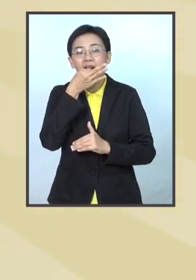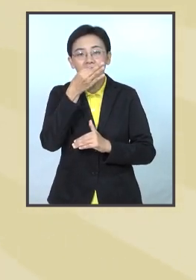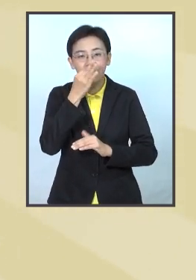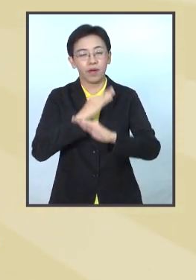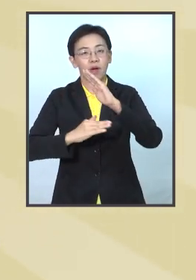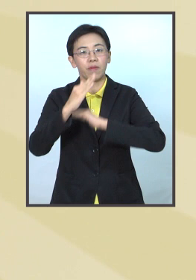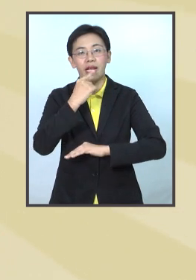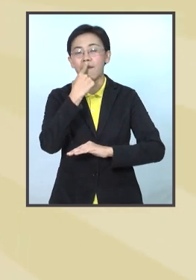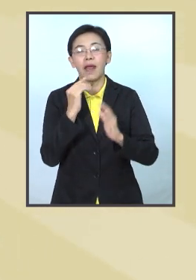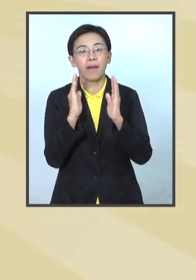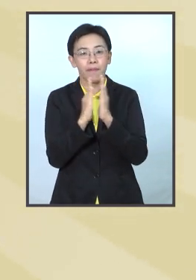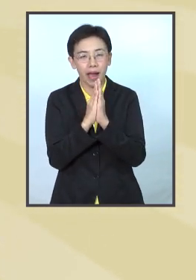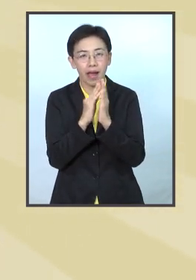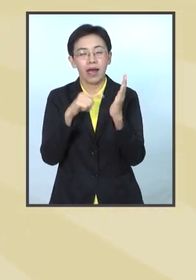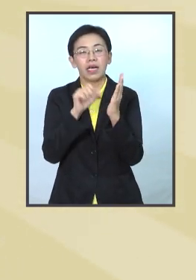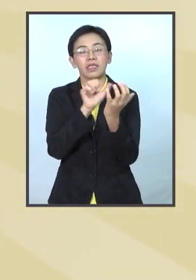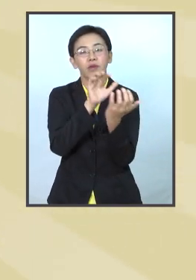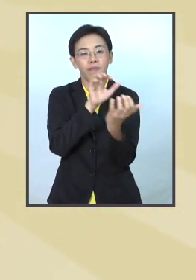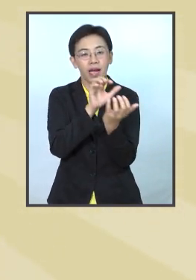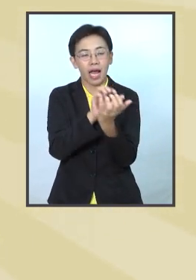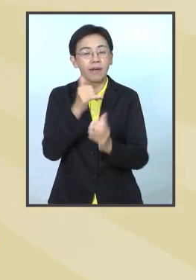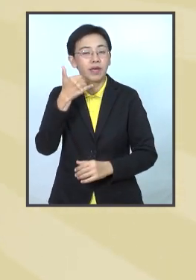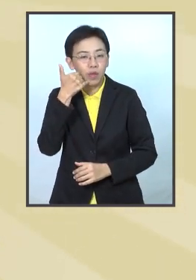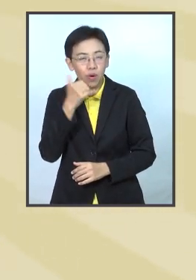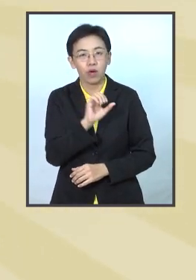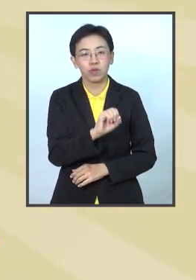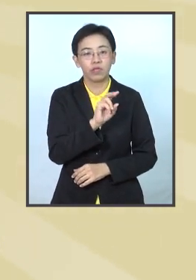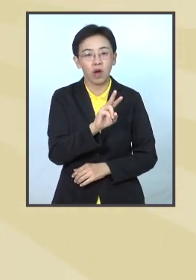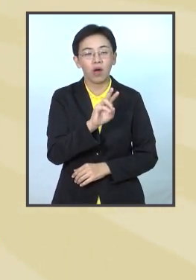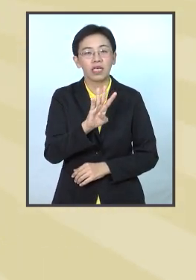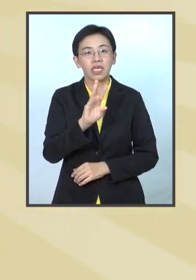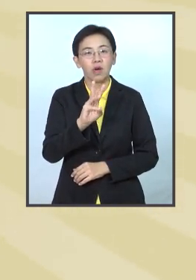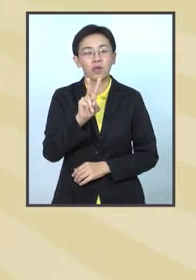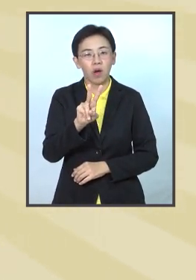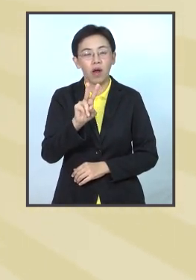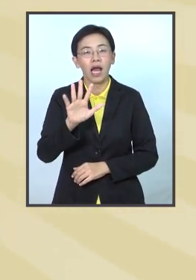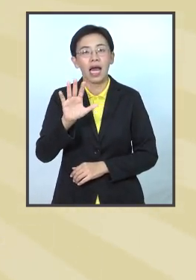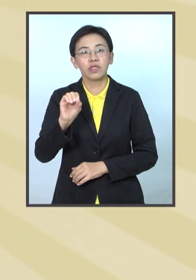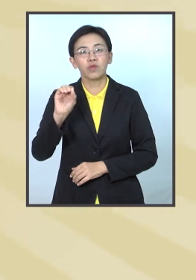นาศักยภาพและอาชีพคนพิการพระประแดงจังหวัดสมุทรปราการโทร